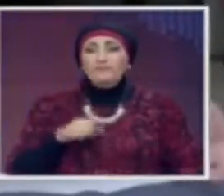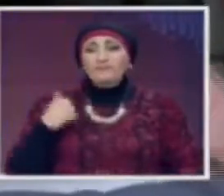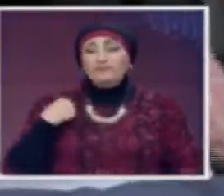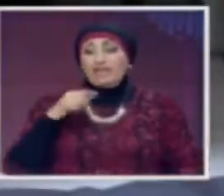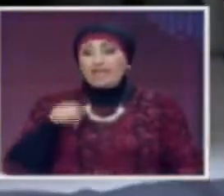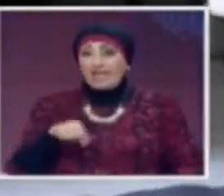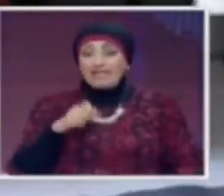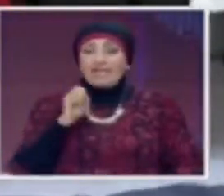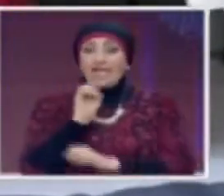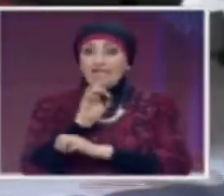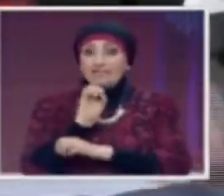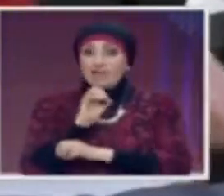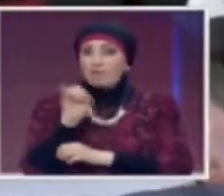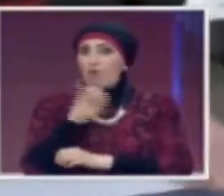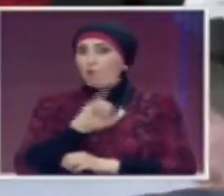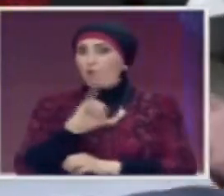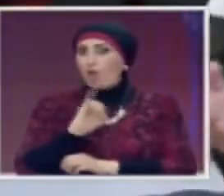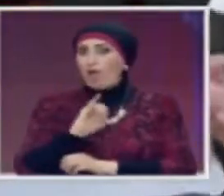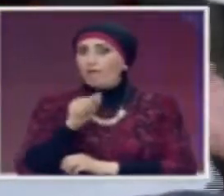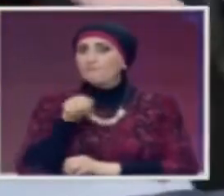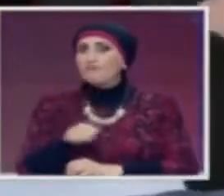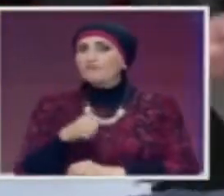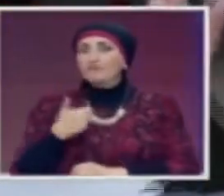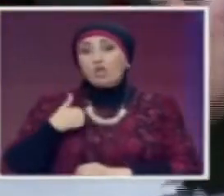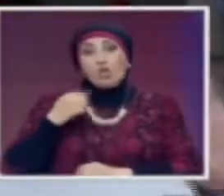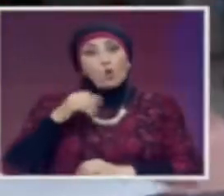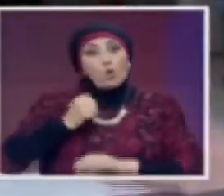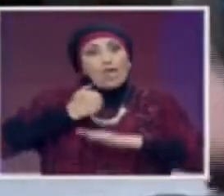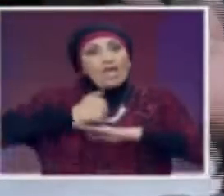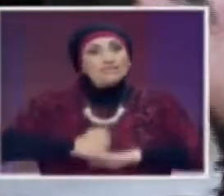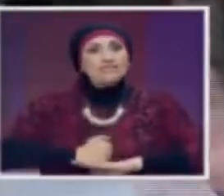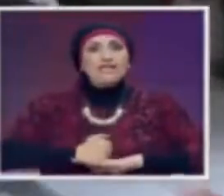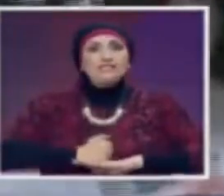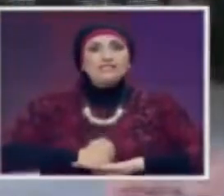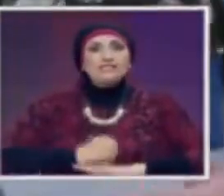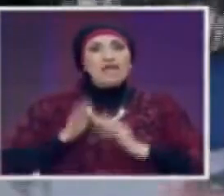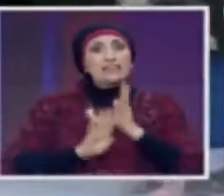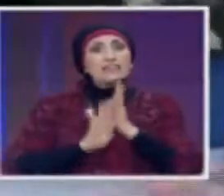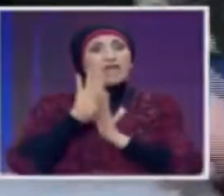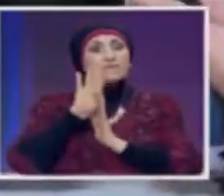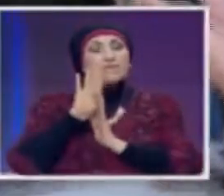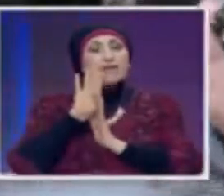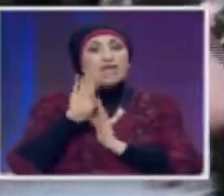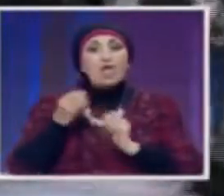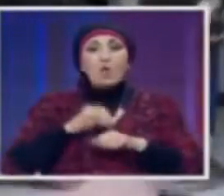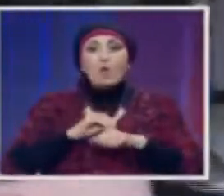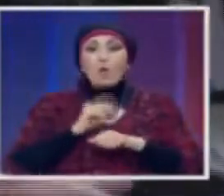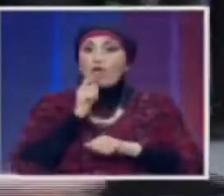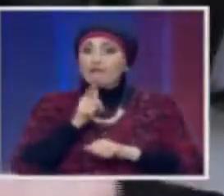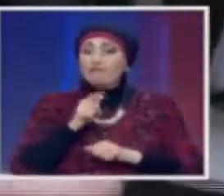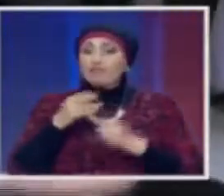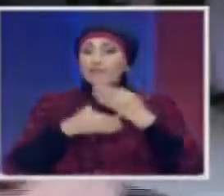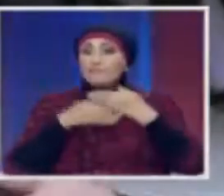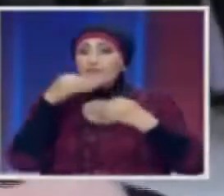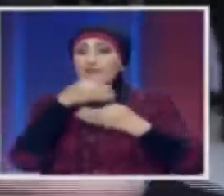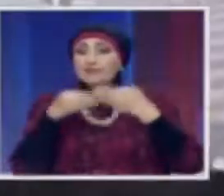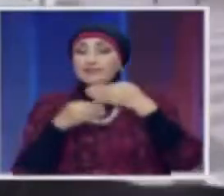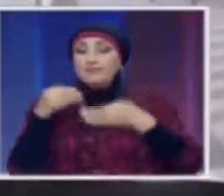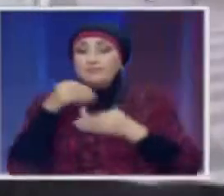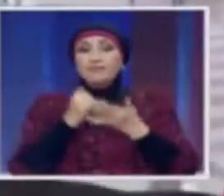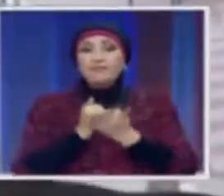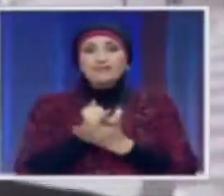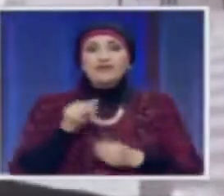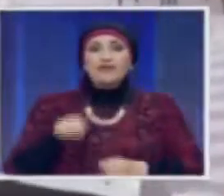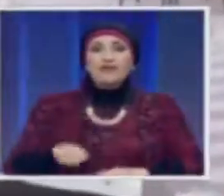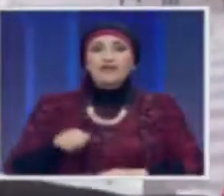والتعليم هي برضو عصب الدولة، ما حدش يقدر ينكر ان التعليم هو اساس اي تنمية في البلد، واحنا دلوقتي بنبني مدارس. المدارس